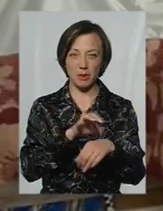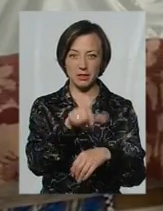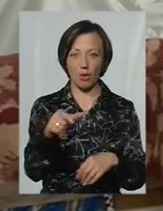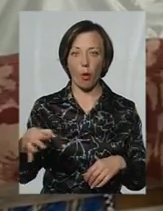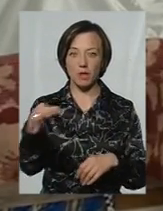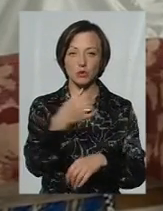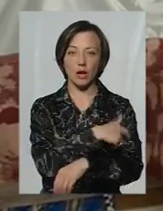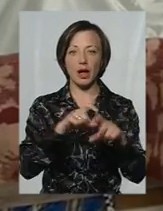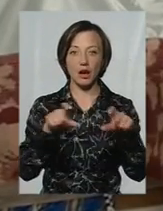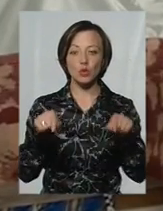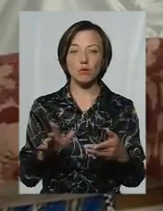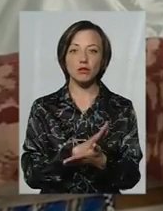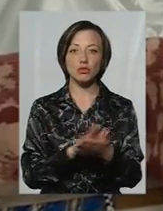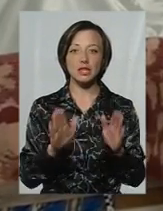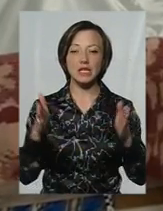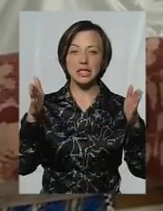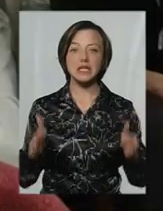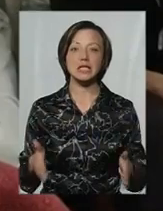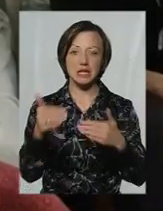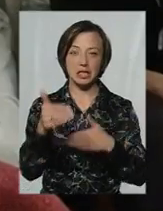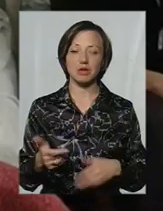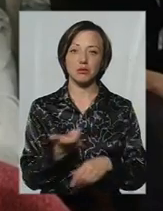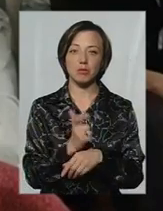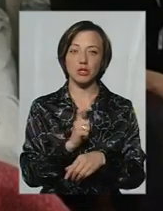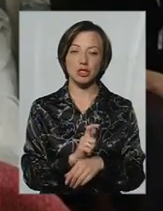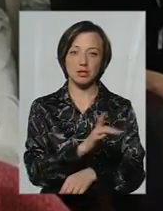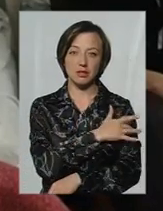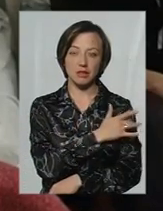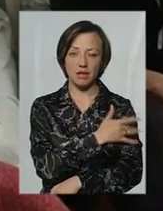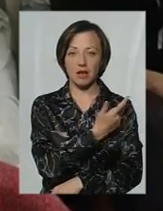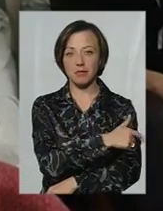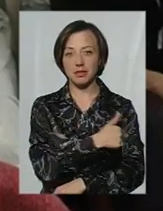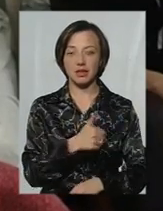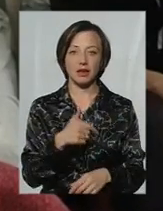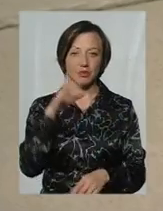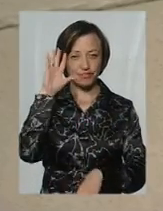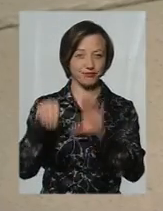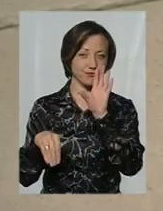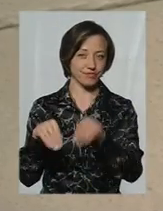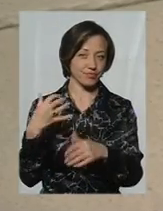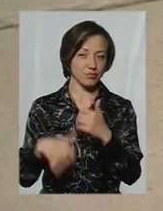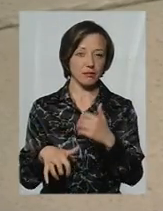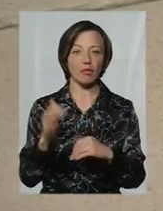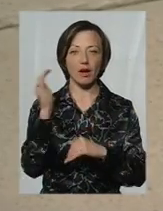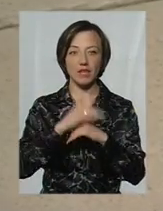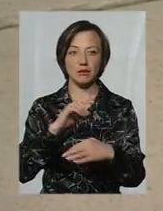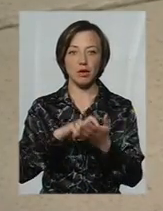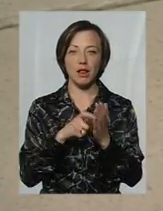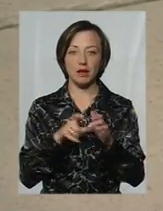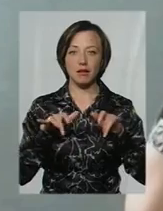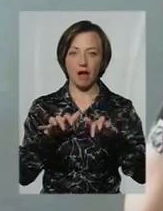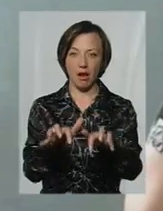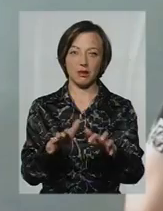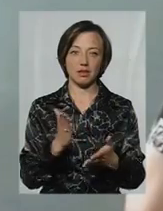лікарні. Кажуть, тут безкоштовні тільки стіни. Більшість молодшого персоналу та санітарок геть недбалі, а ввечері у палатах бігають